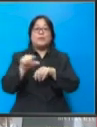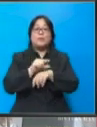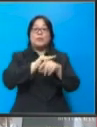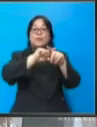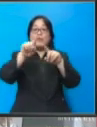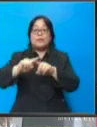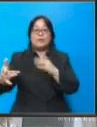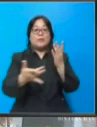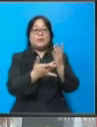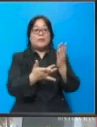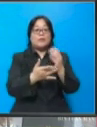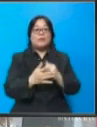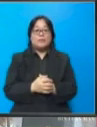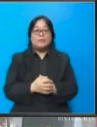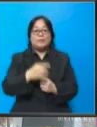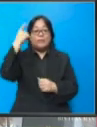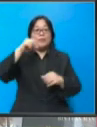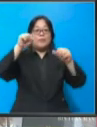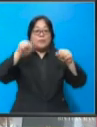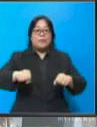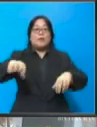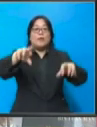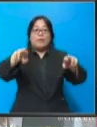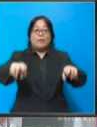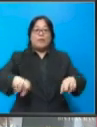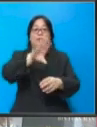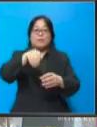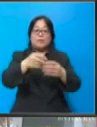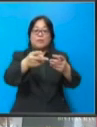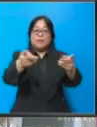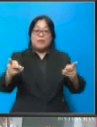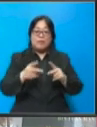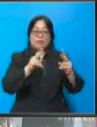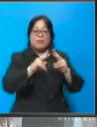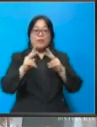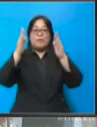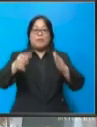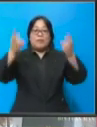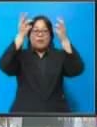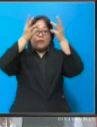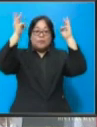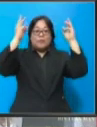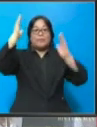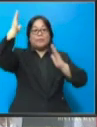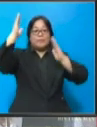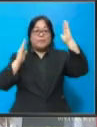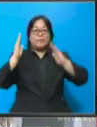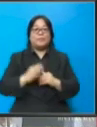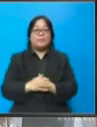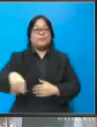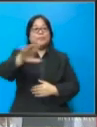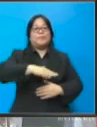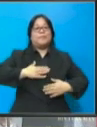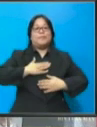menggunakan pelbagai teknologi untuk membolehkan rakyat termasuk kawasan-kawasan perkampungan orang asli di seluruh negara